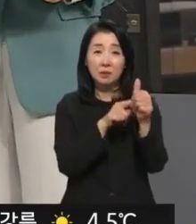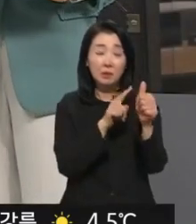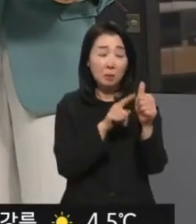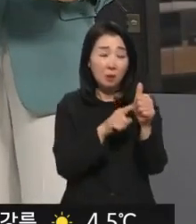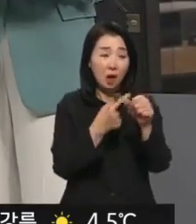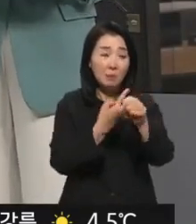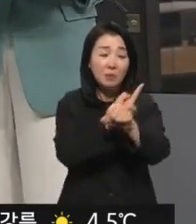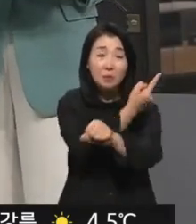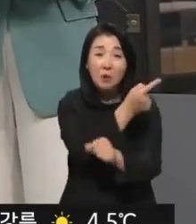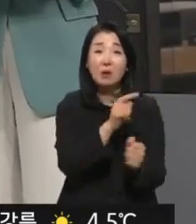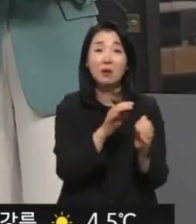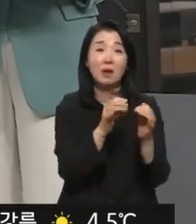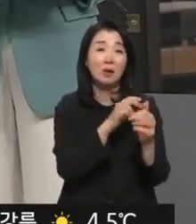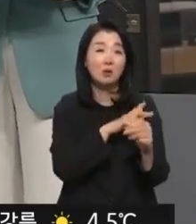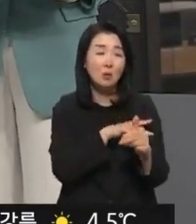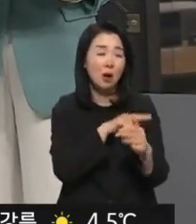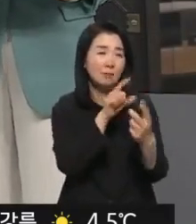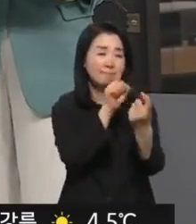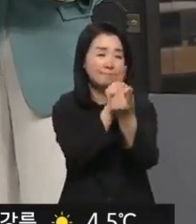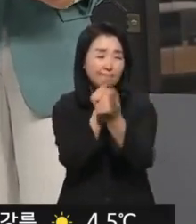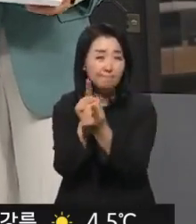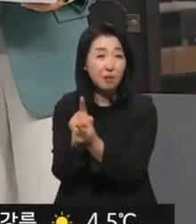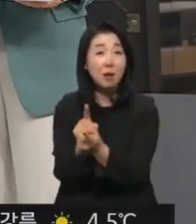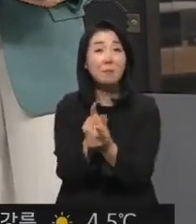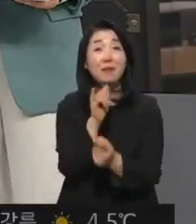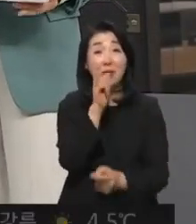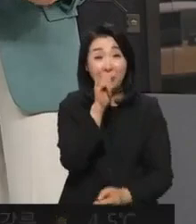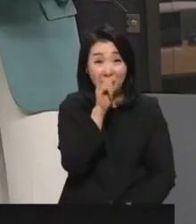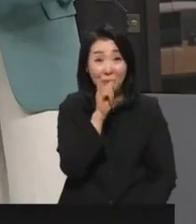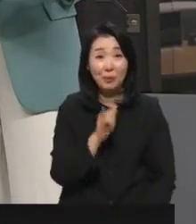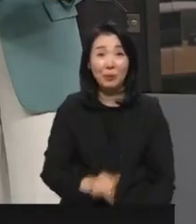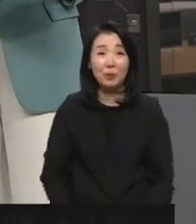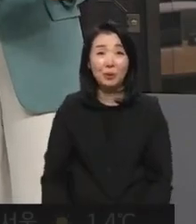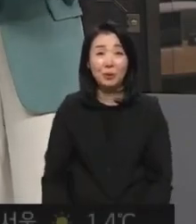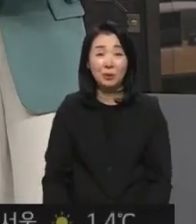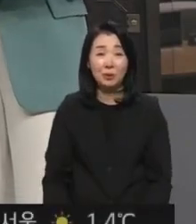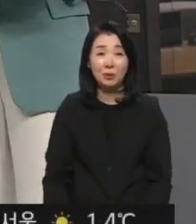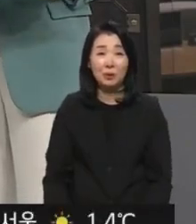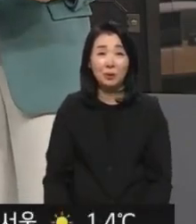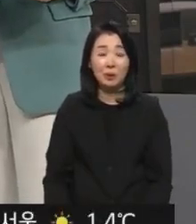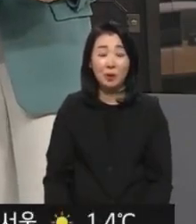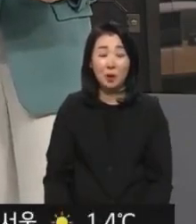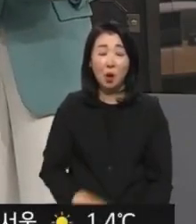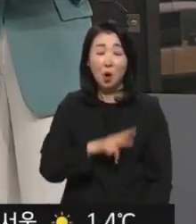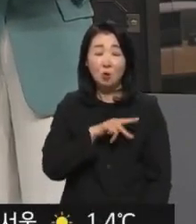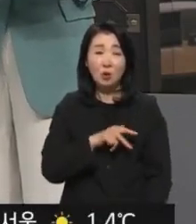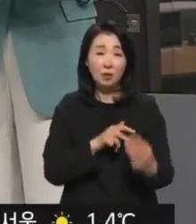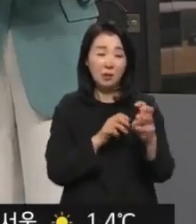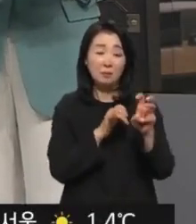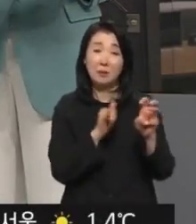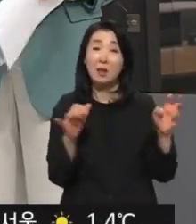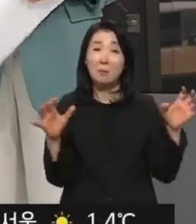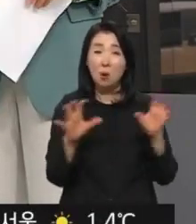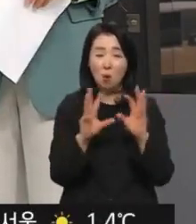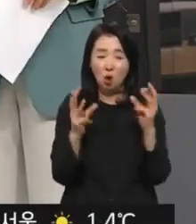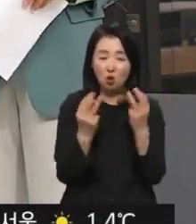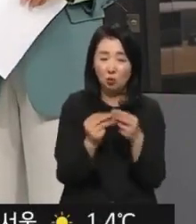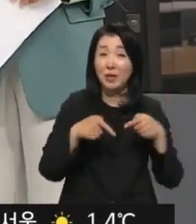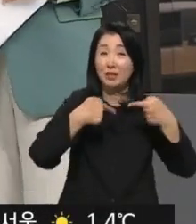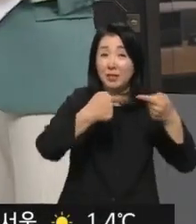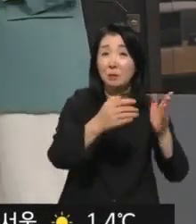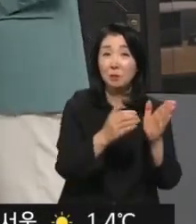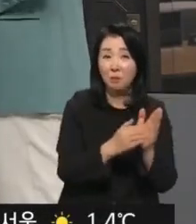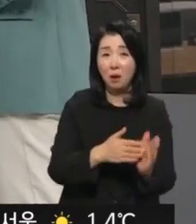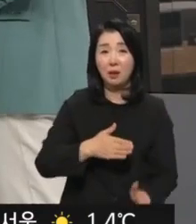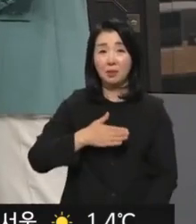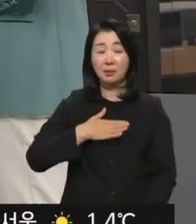비명계 의원들 1대1로 만나고 있다 소식 제가 전해드렸는데요. 초선 의원 30명이 모이는 워크숍에 참석을 해서는